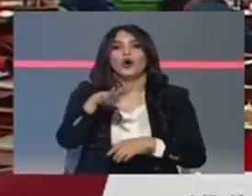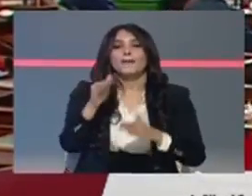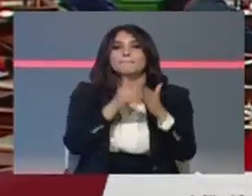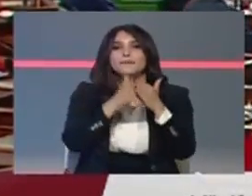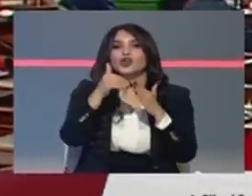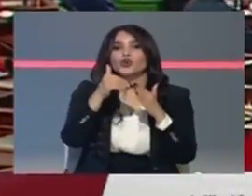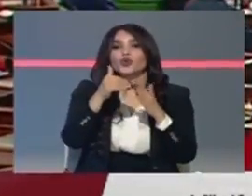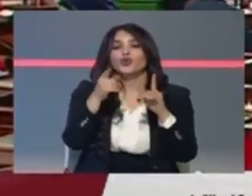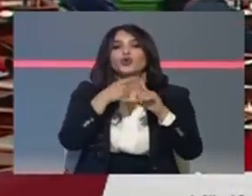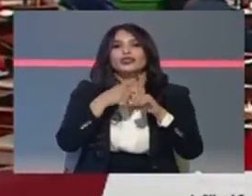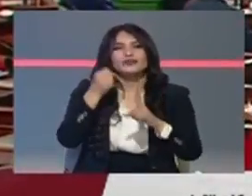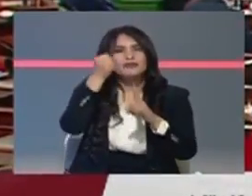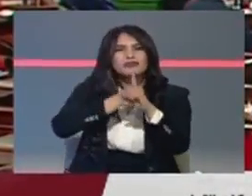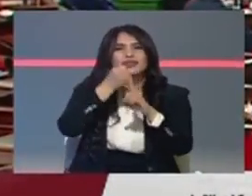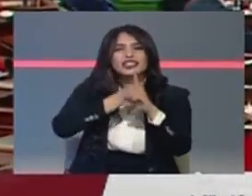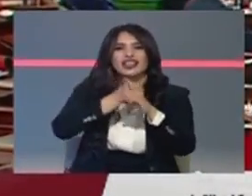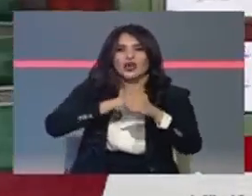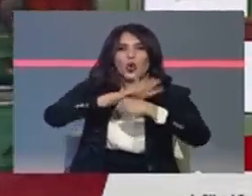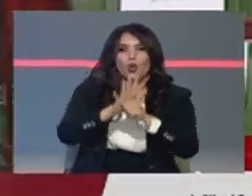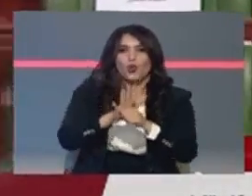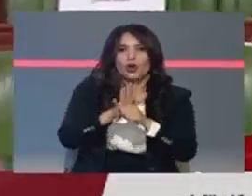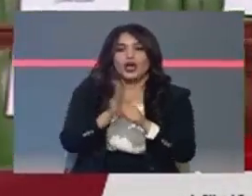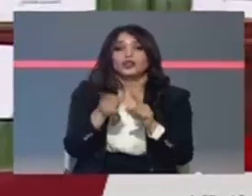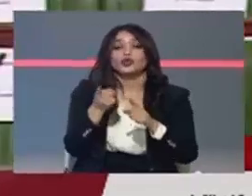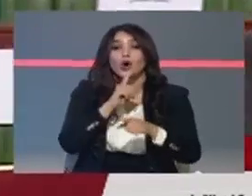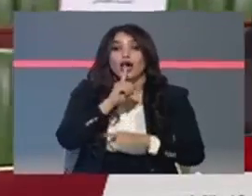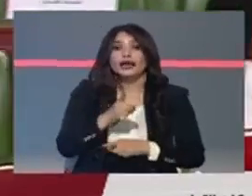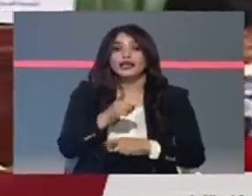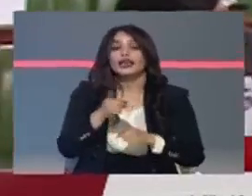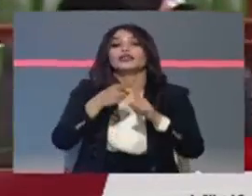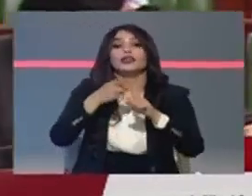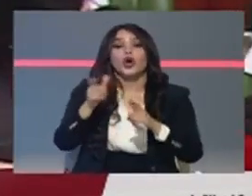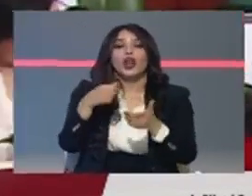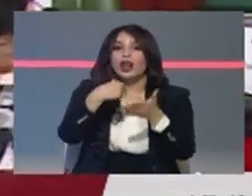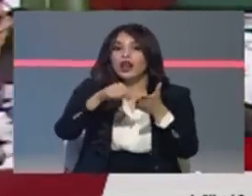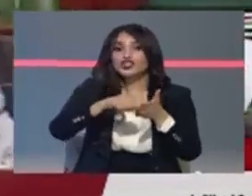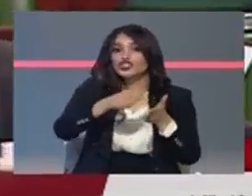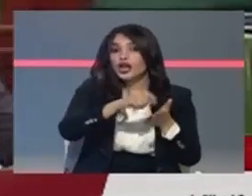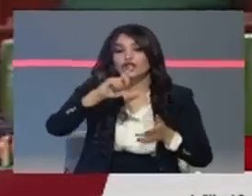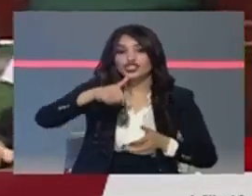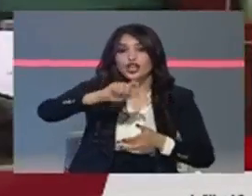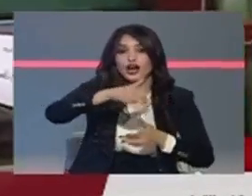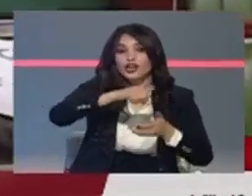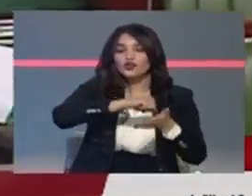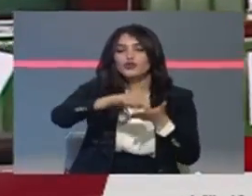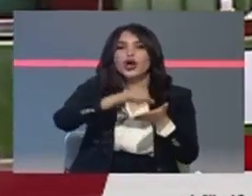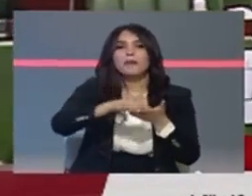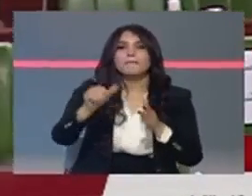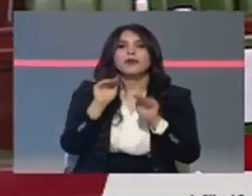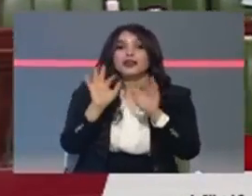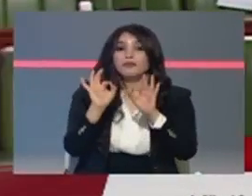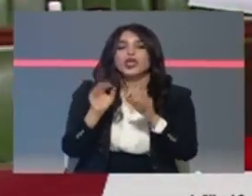مليون دينار لمجابهة كوفيد-19. وأكد يعيش أن الأجور لشهر أفريل الجاري ستصرف في